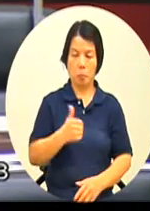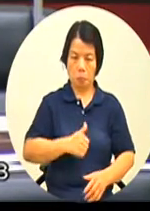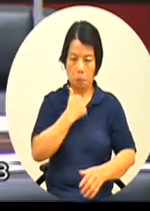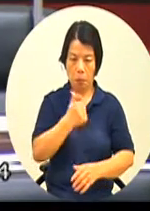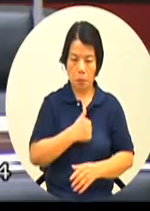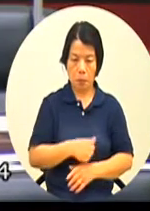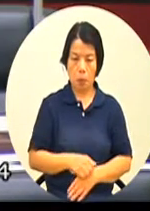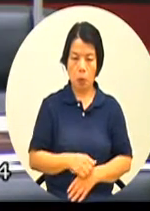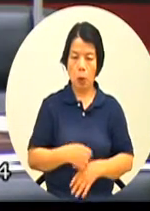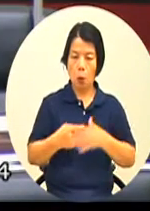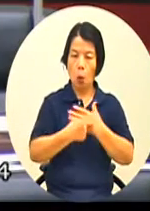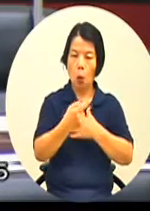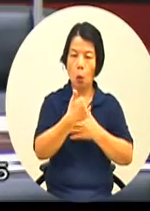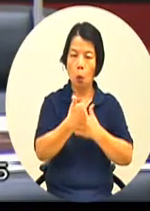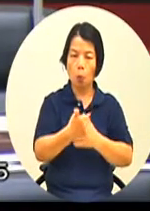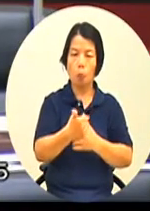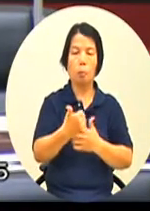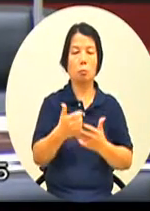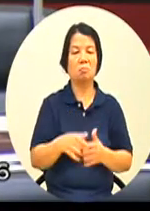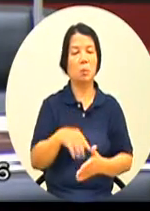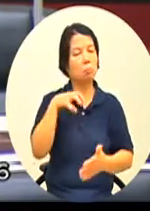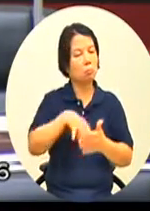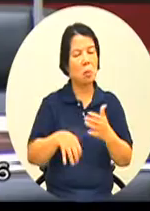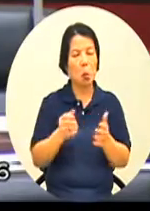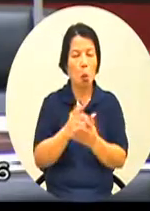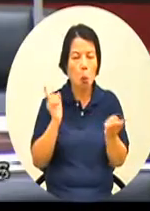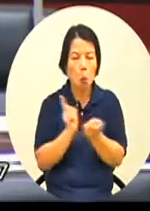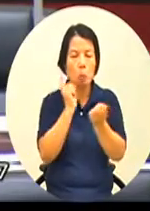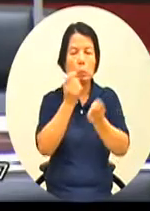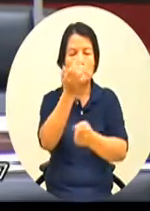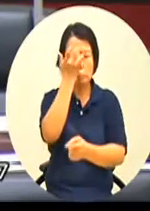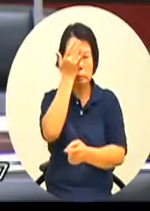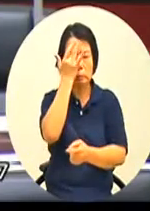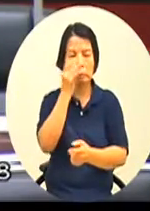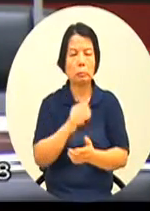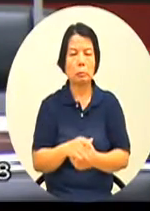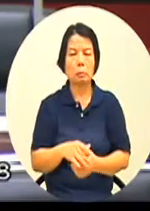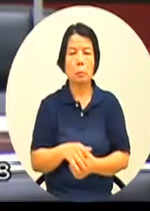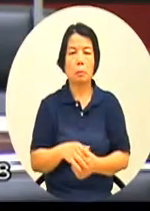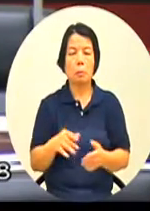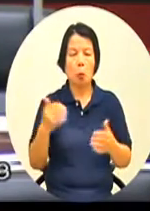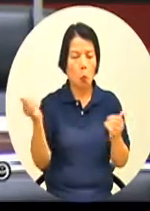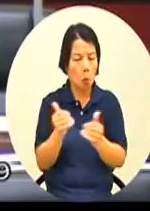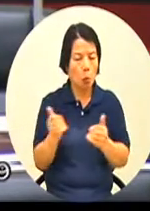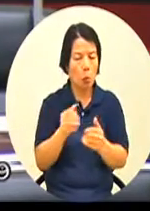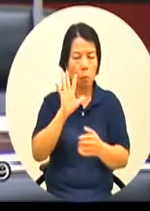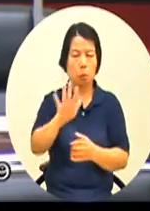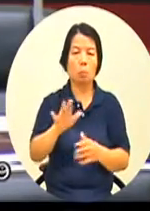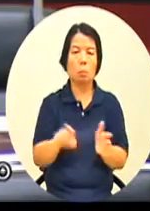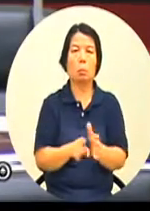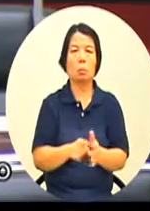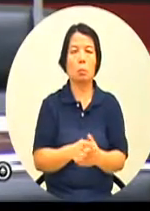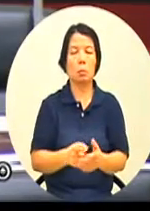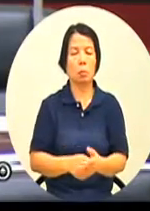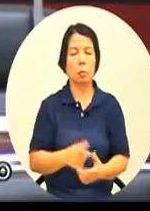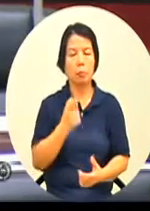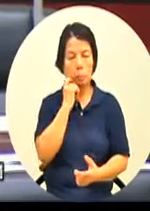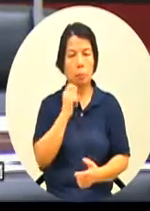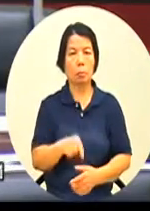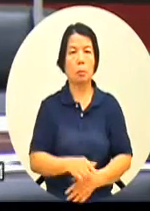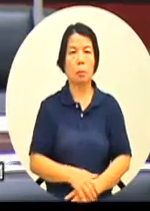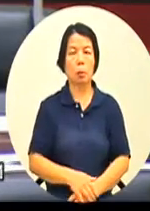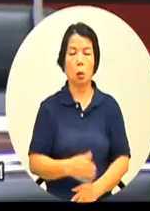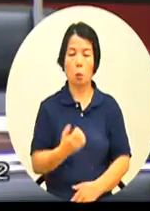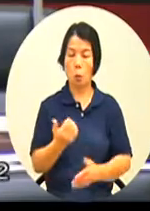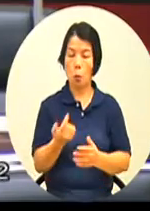其实它是会碰到有问题、有障碍，而且有盲点在里面的。刘主委，我刚刚的论述你